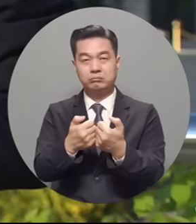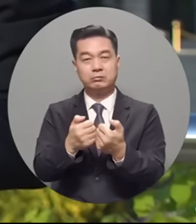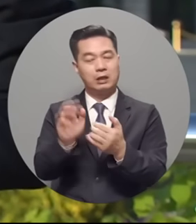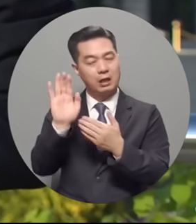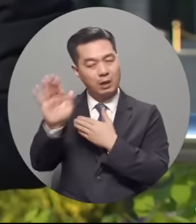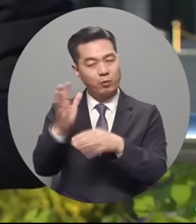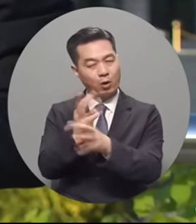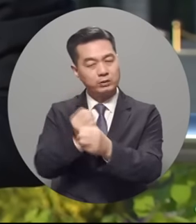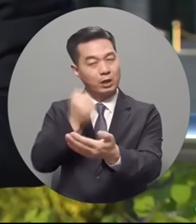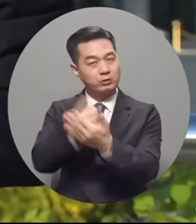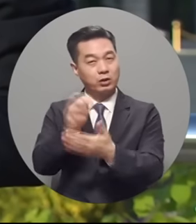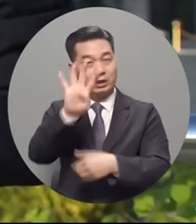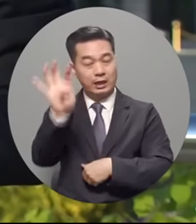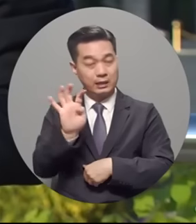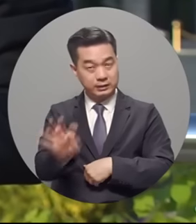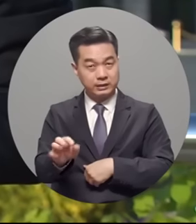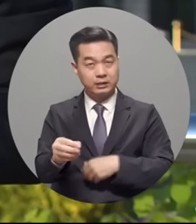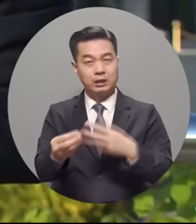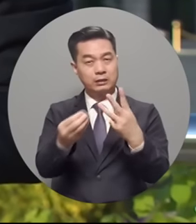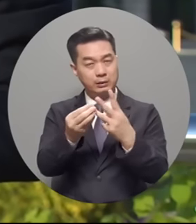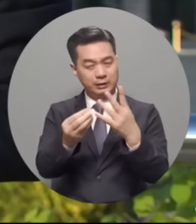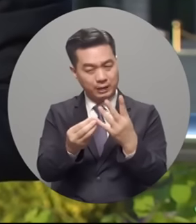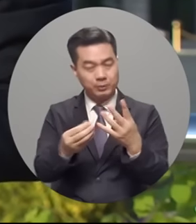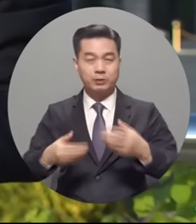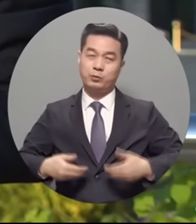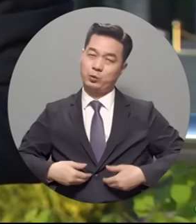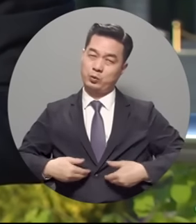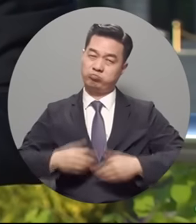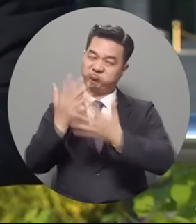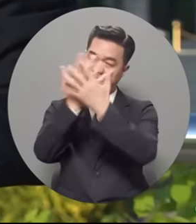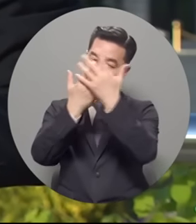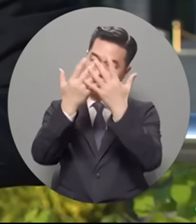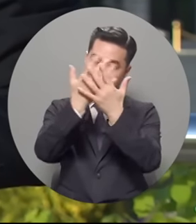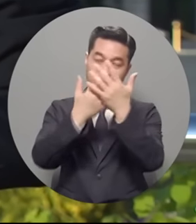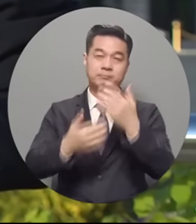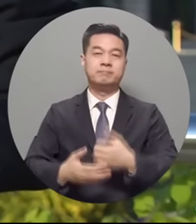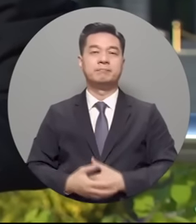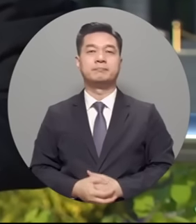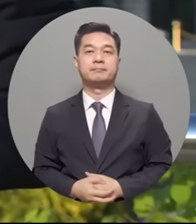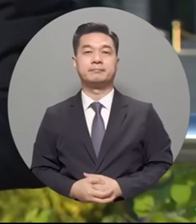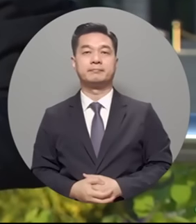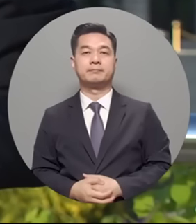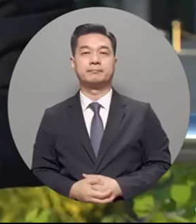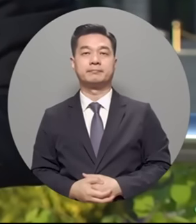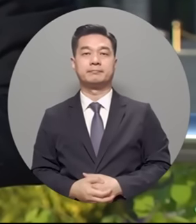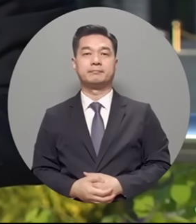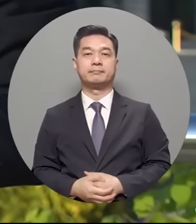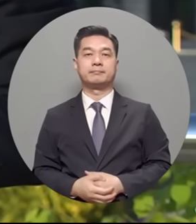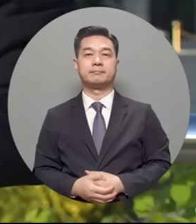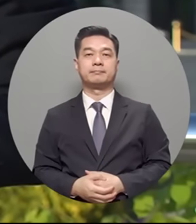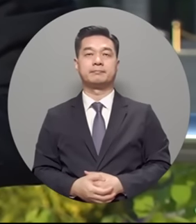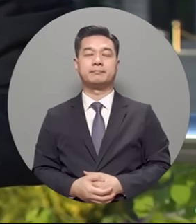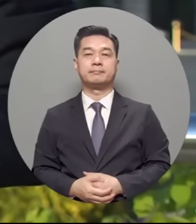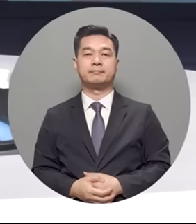차례 실무회동이 더 필요할지는 예측하기 쉽지 않습니다. MBC 뉴스 김민찬입니다.